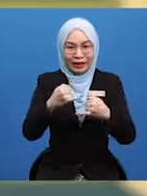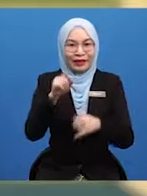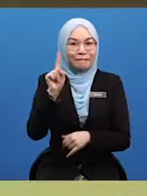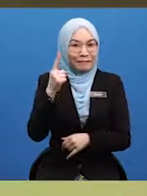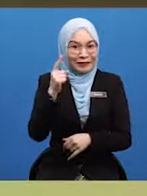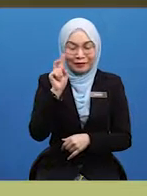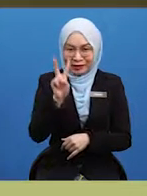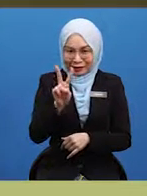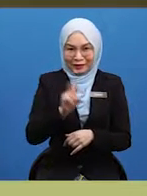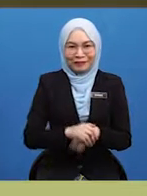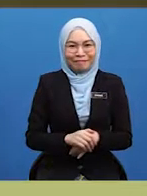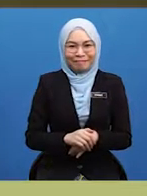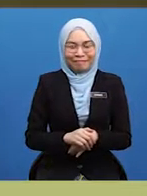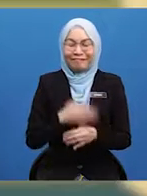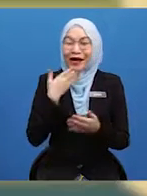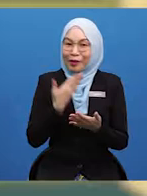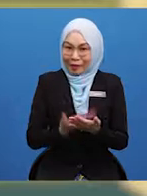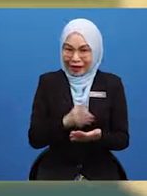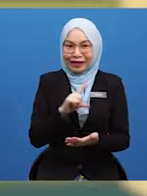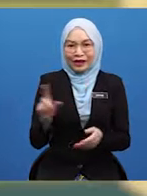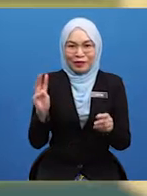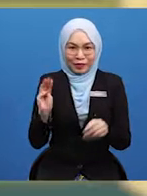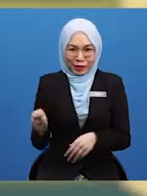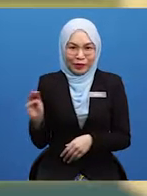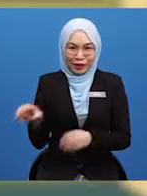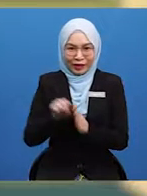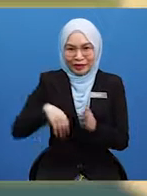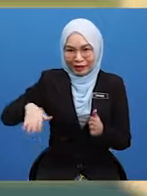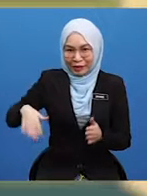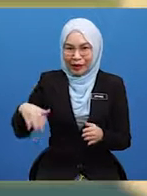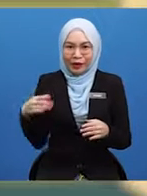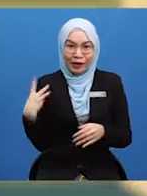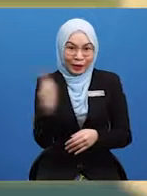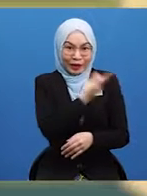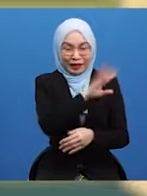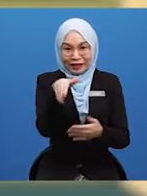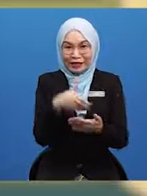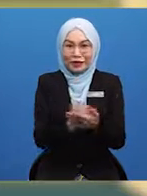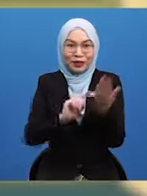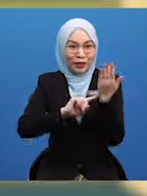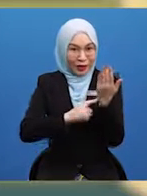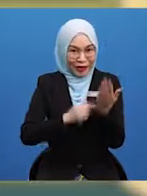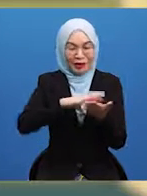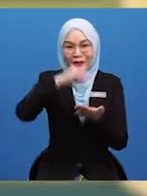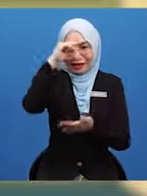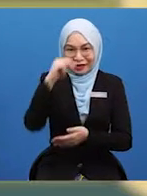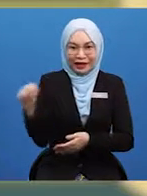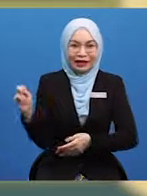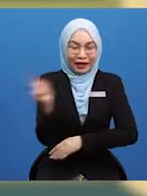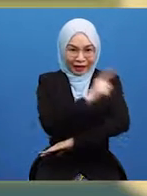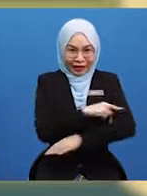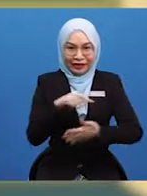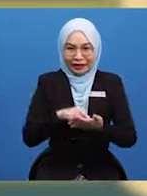11-2. Baiklah murid-murid, sebelum kita meneruskan pembelajaran hari ini, mari kita lihat